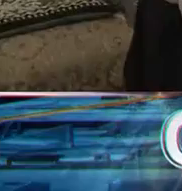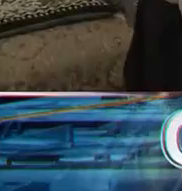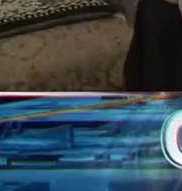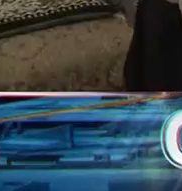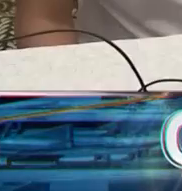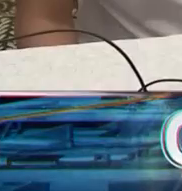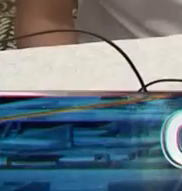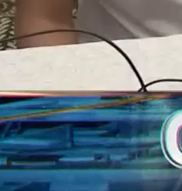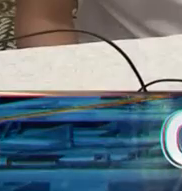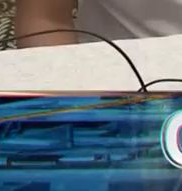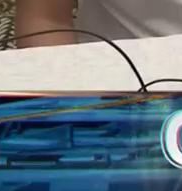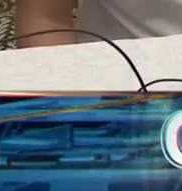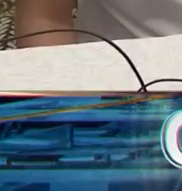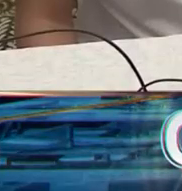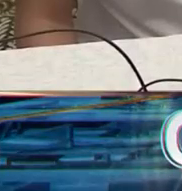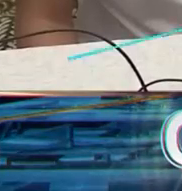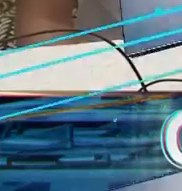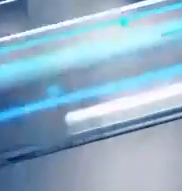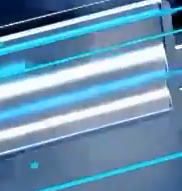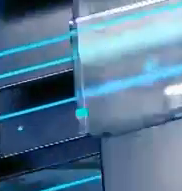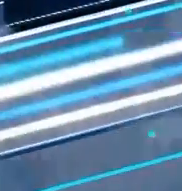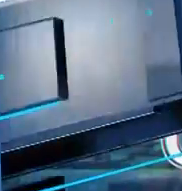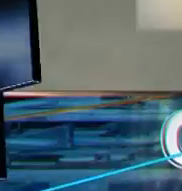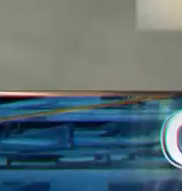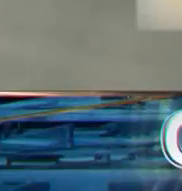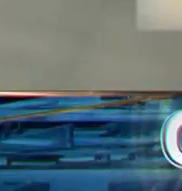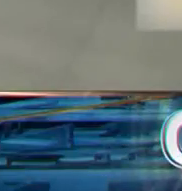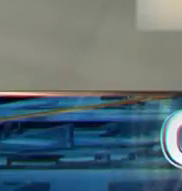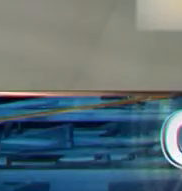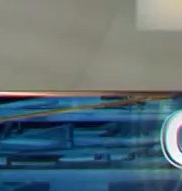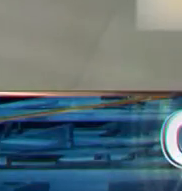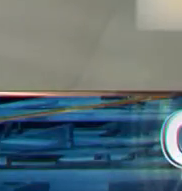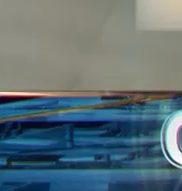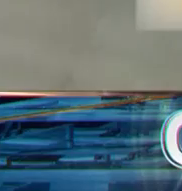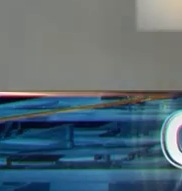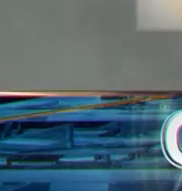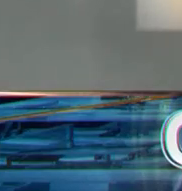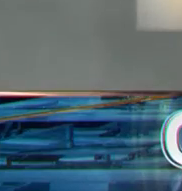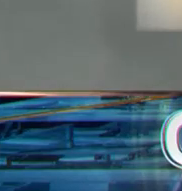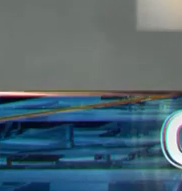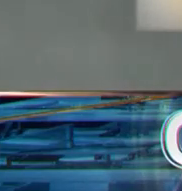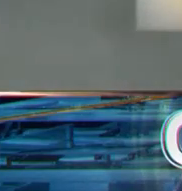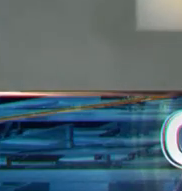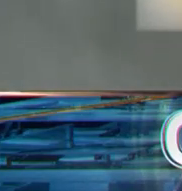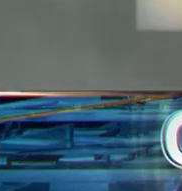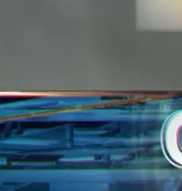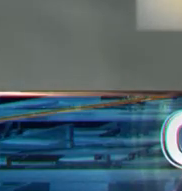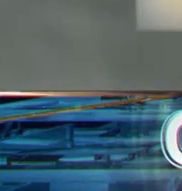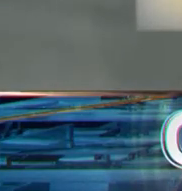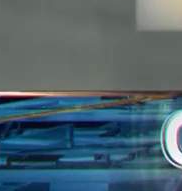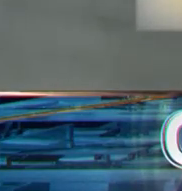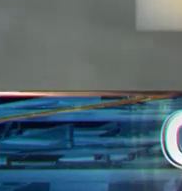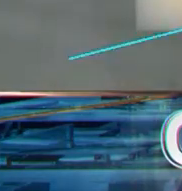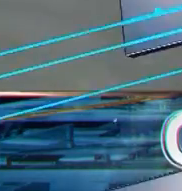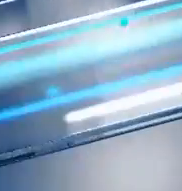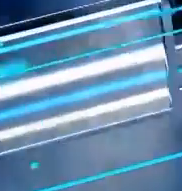Последний звонок. Впервые в непривычном формате. Не по назначению. Злоумышленник в Талдыкургане похитил платежный терминал